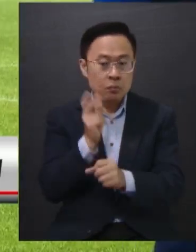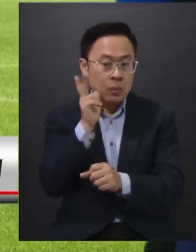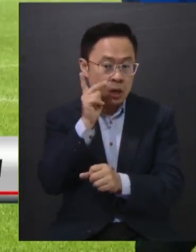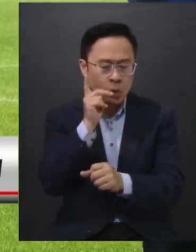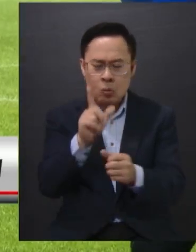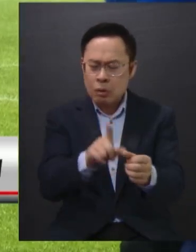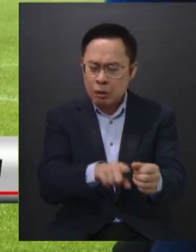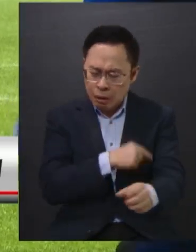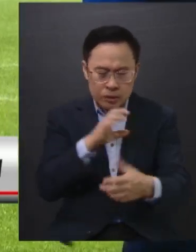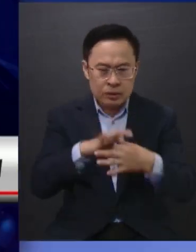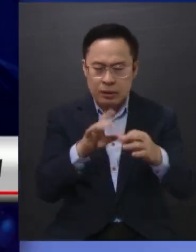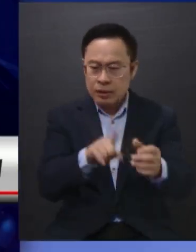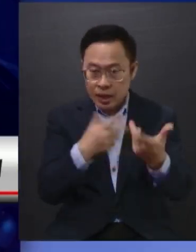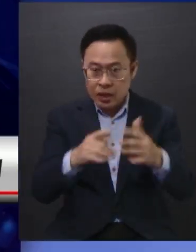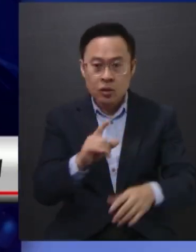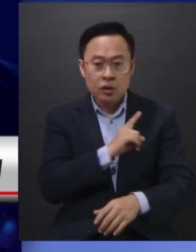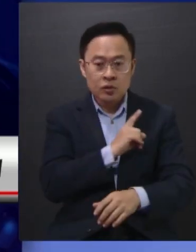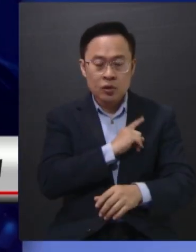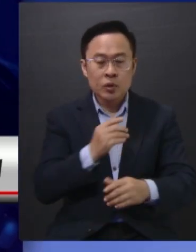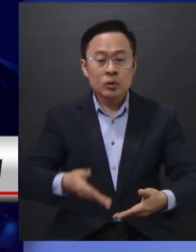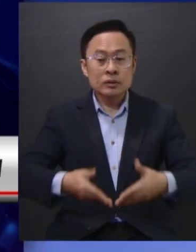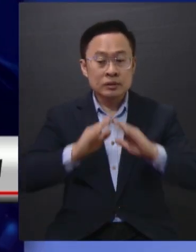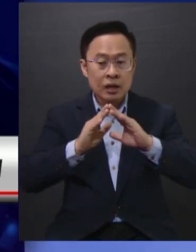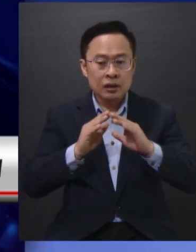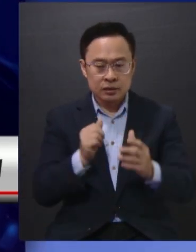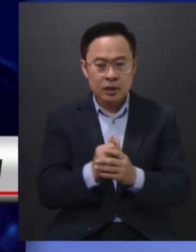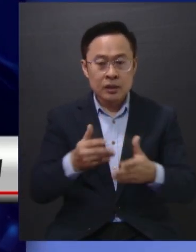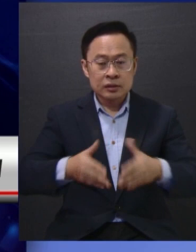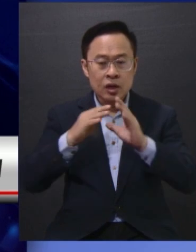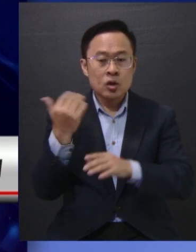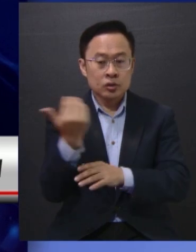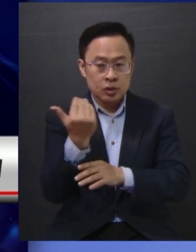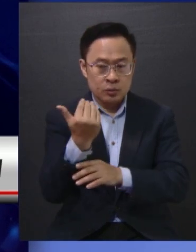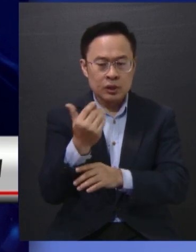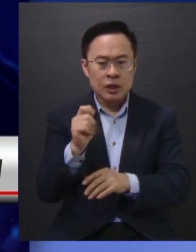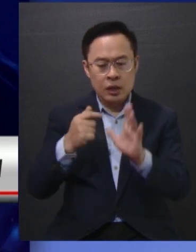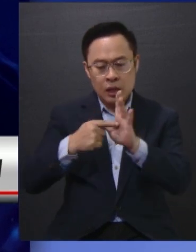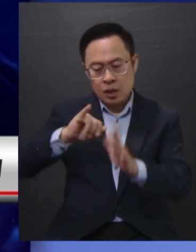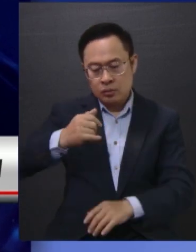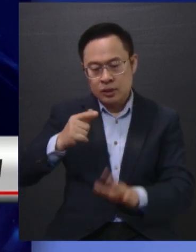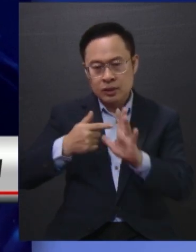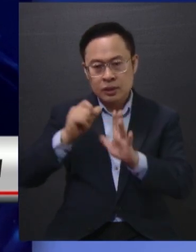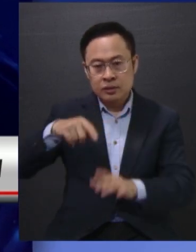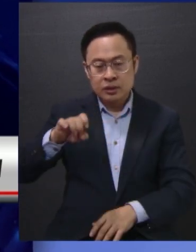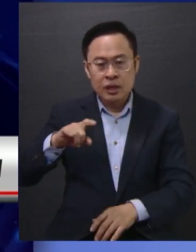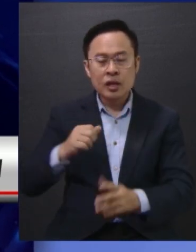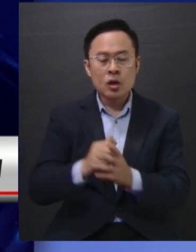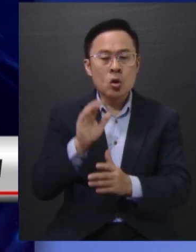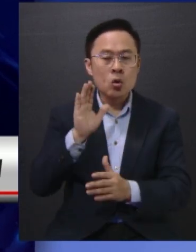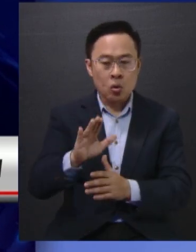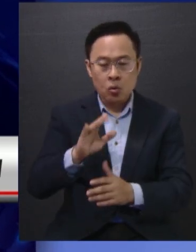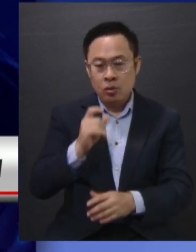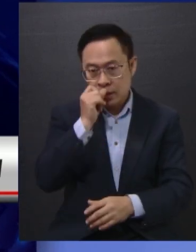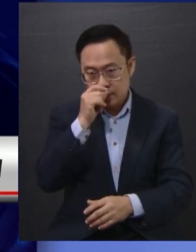บุว่ามีส่วนร่วมในการก่อตั้งอัลจาซีราสปอร์ตชาแนลซึ่งปัจจุบันก็คือบีอินสปอร์ตในปัจ